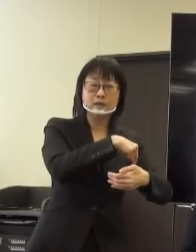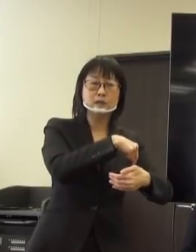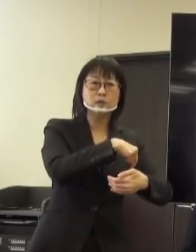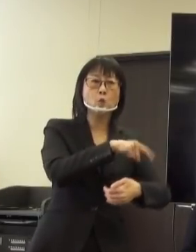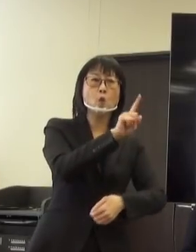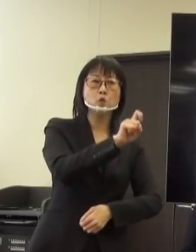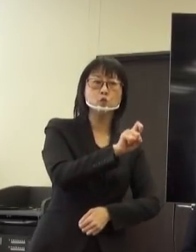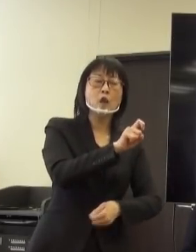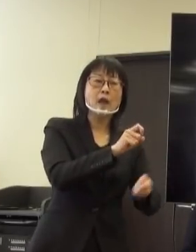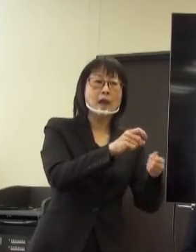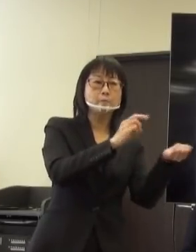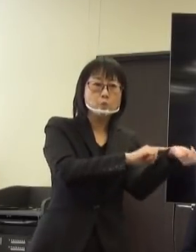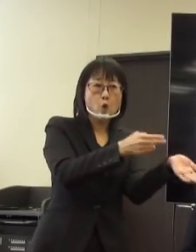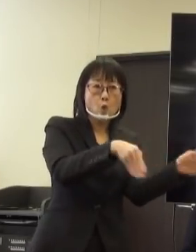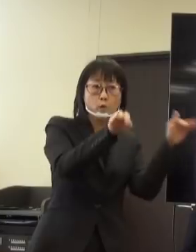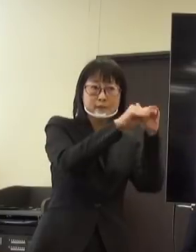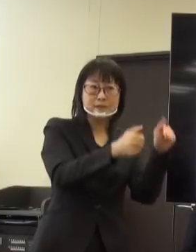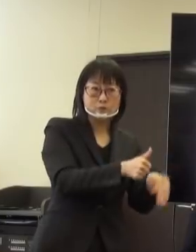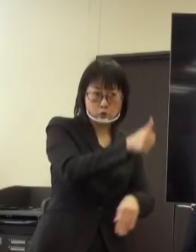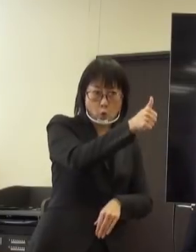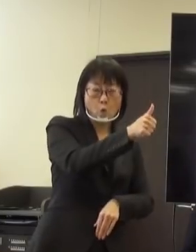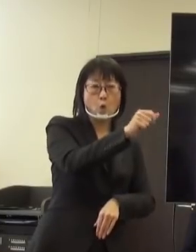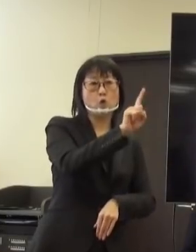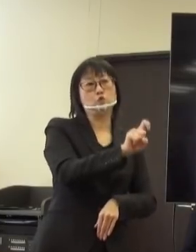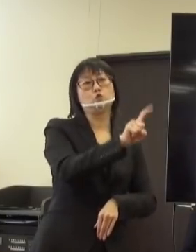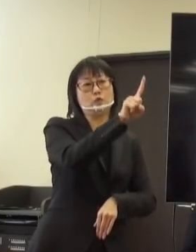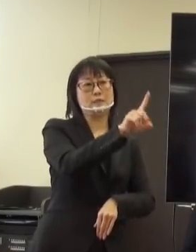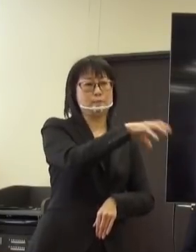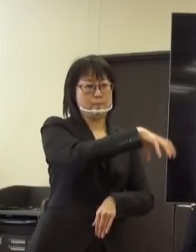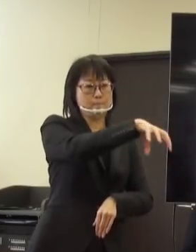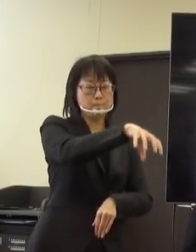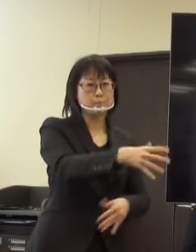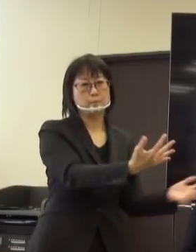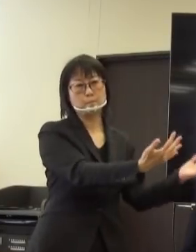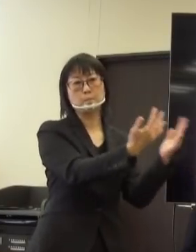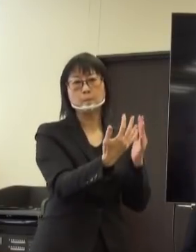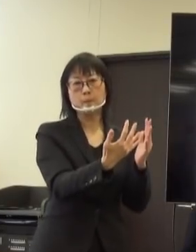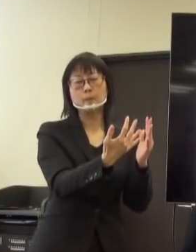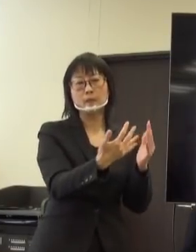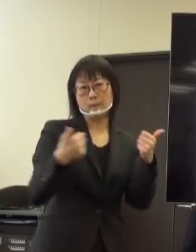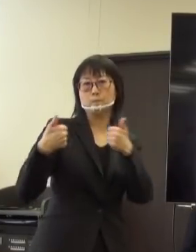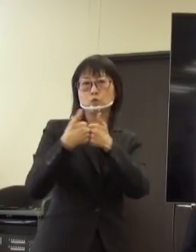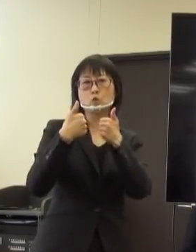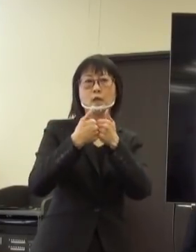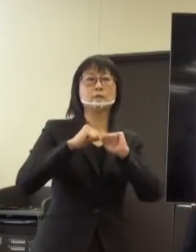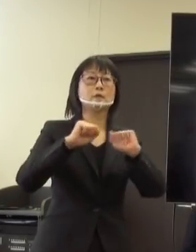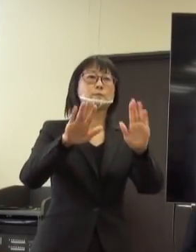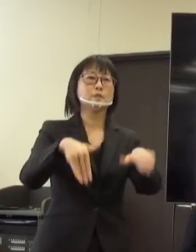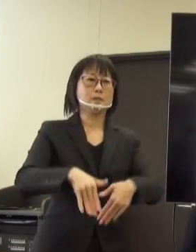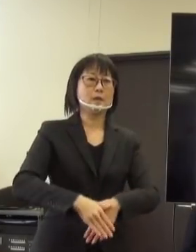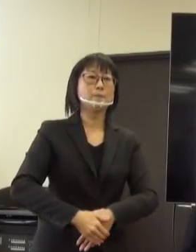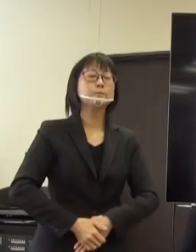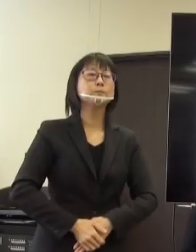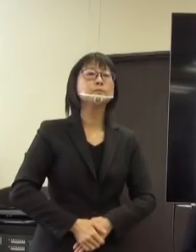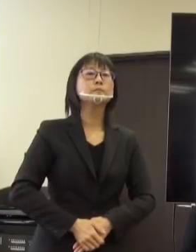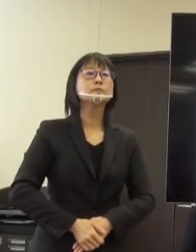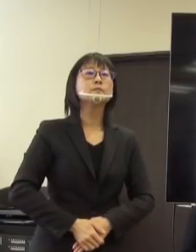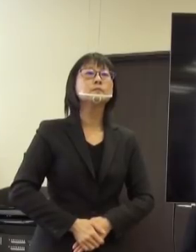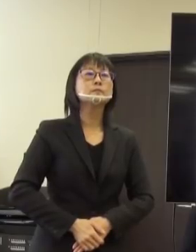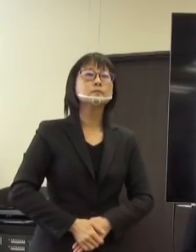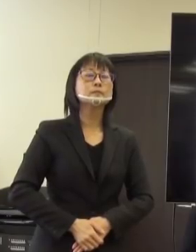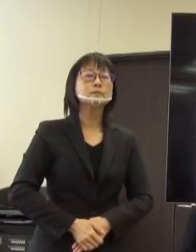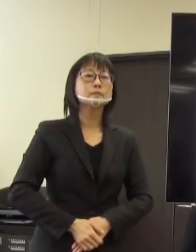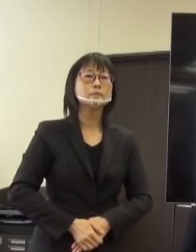りいただいて、第6回になるんですけれども会合を開きました。まあ、その場で今申し上げた